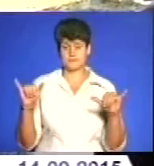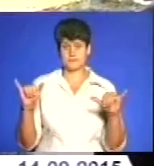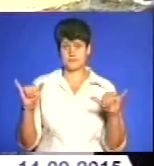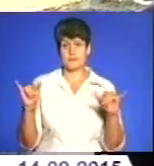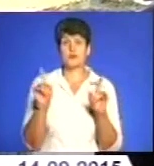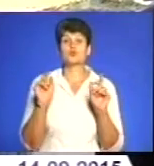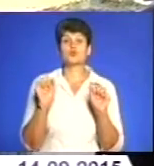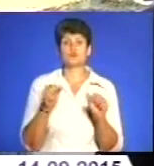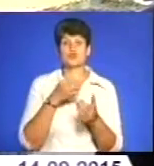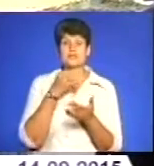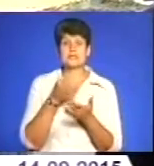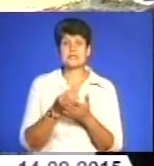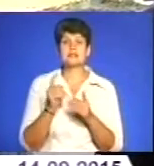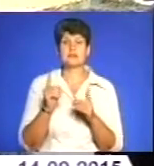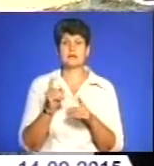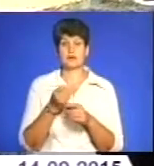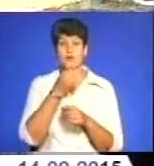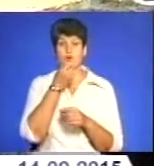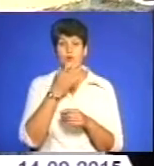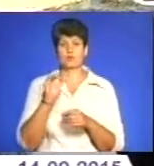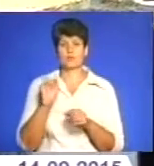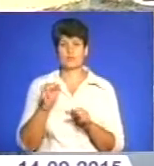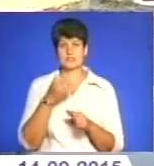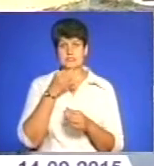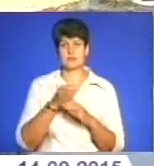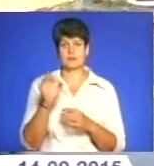Що можна сказати? Та тільки хороше про Івана можна сказати.